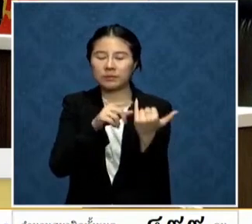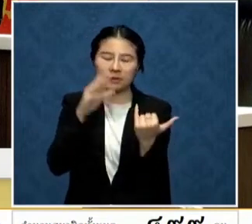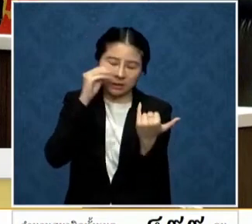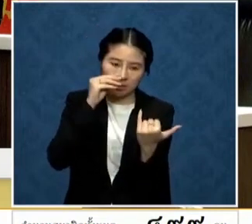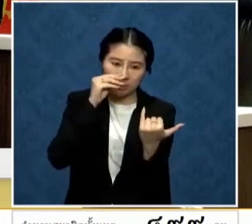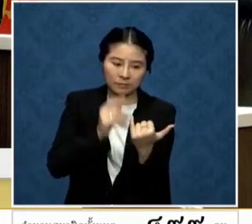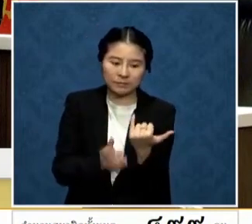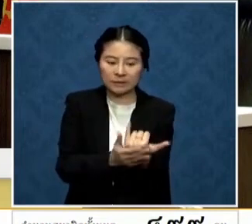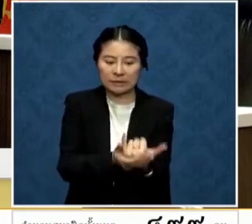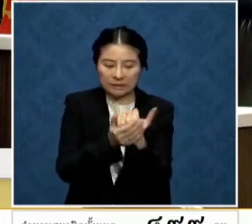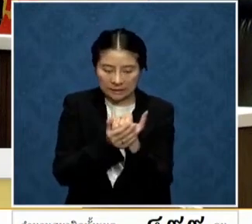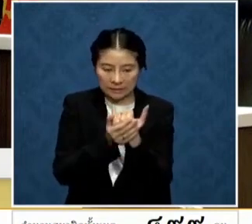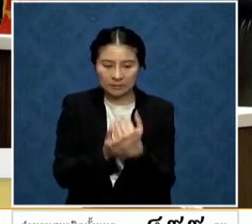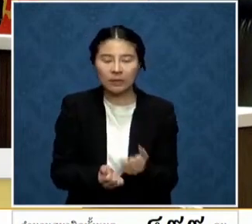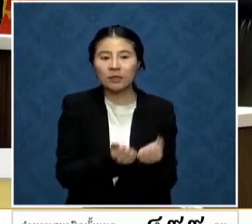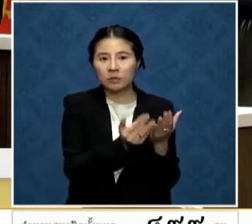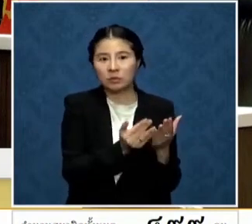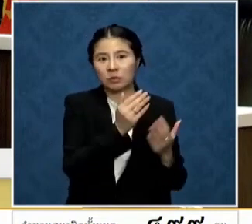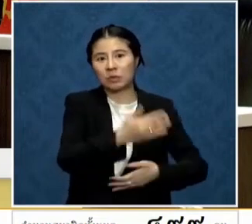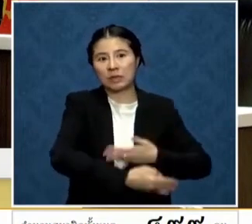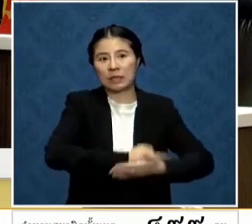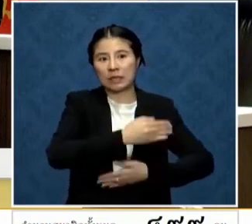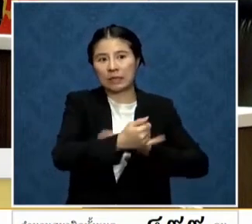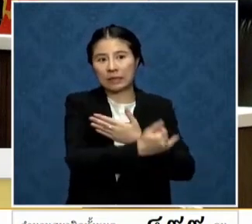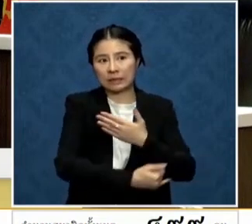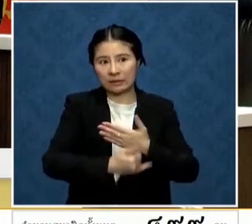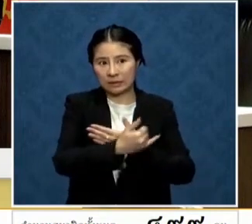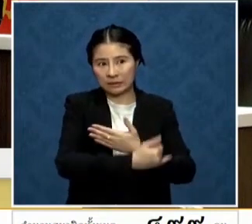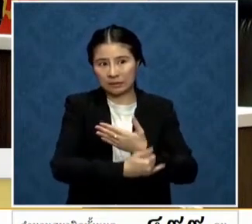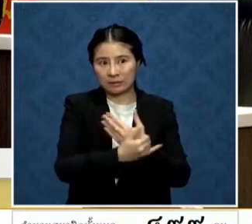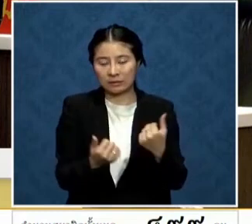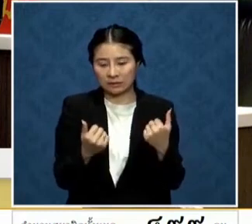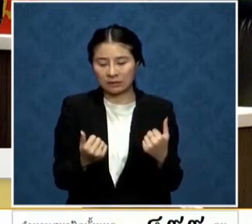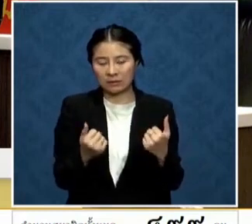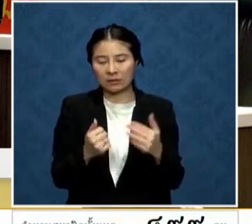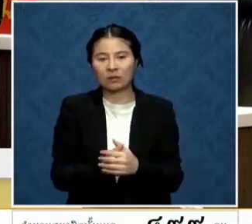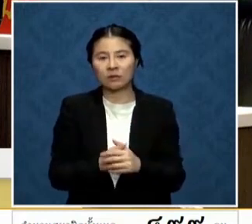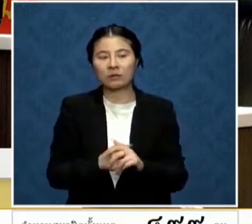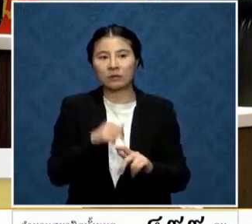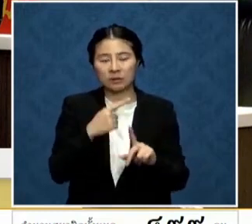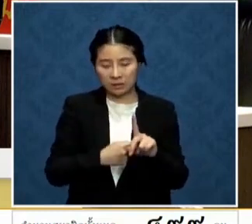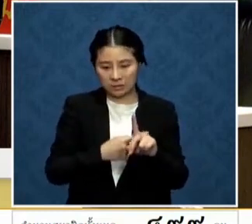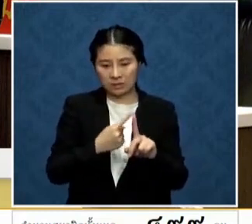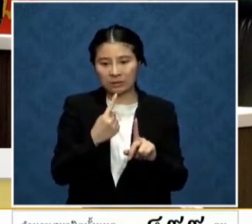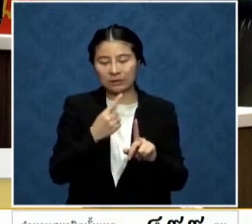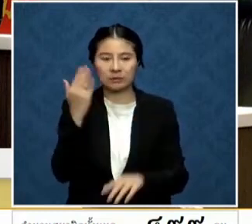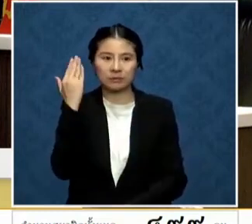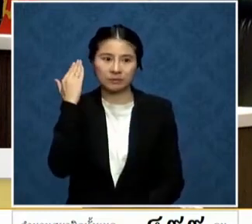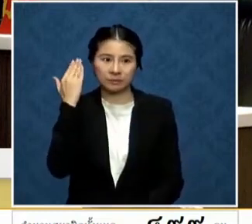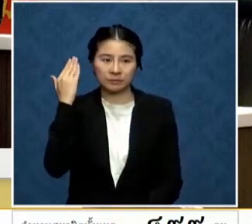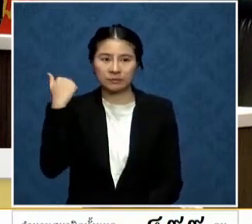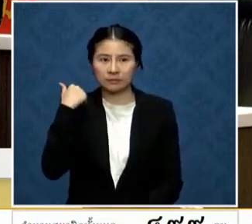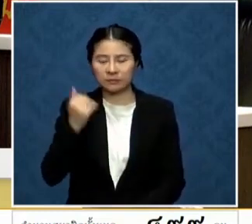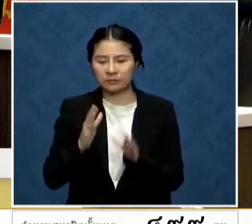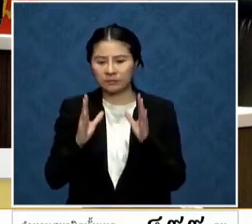อุปกรณ์เป่าลูกดอกในโรงเรือนที่พิ่งขออนุญาตจากกรมอุทยานนะครับในช่วงมกราคมที่ผ่านมาคนงานเห็นท่าไม่